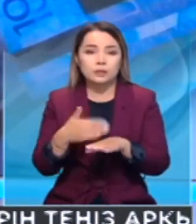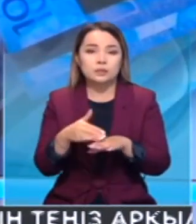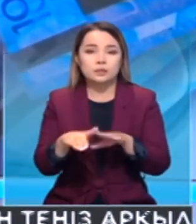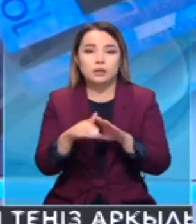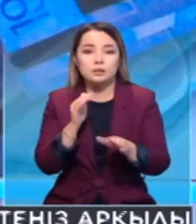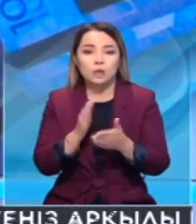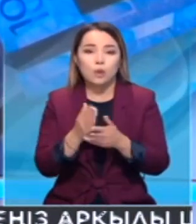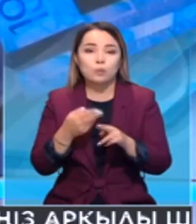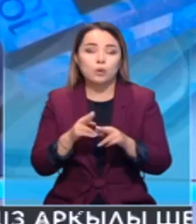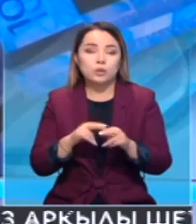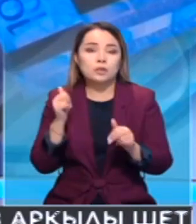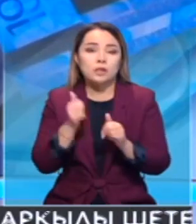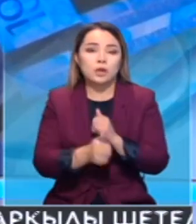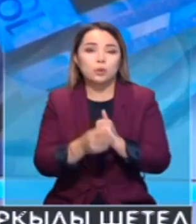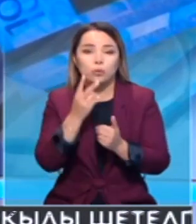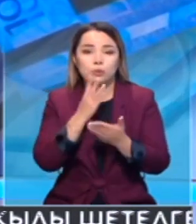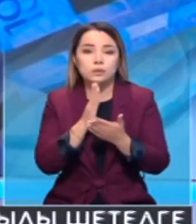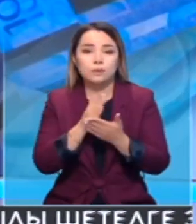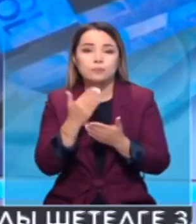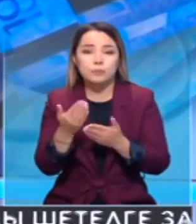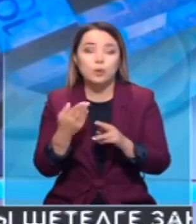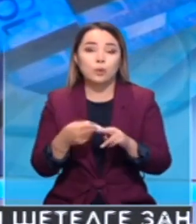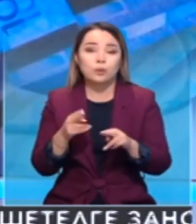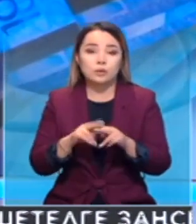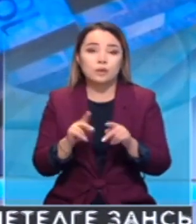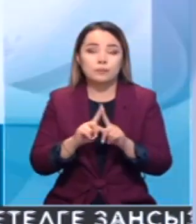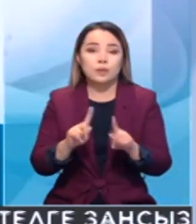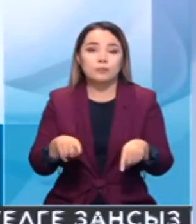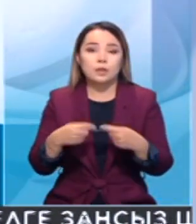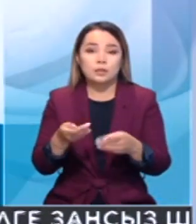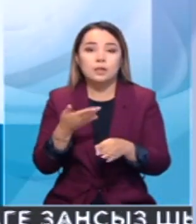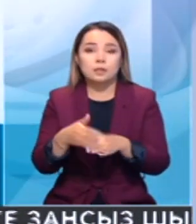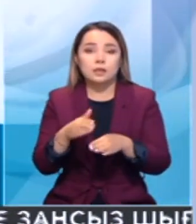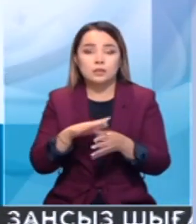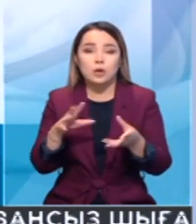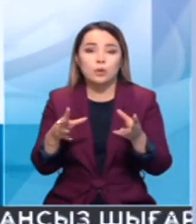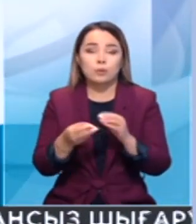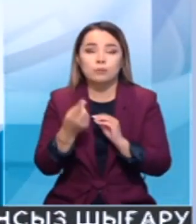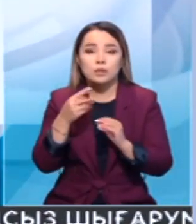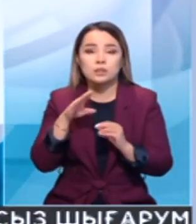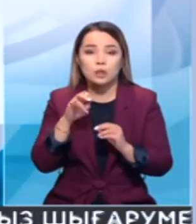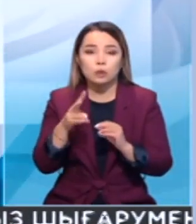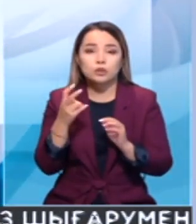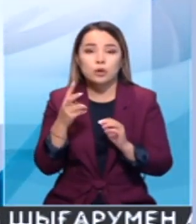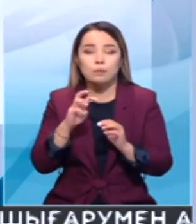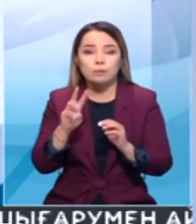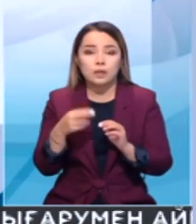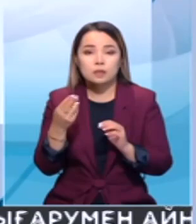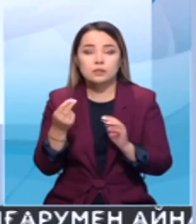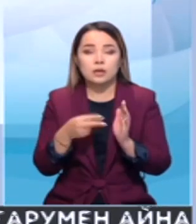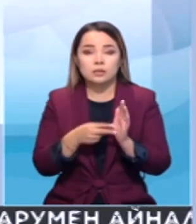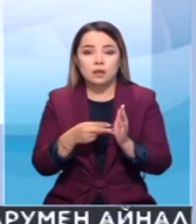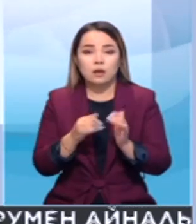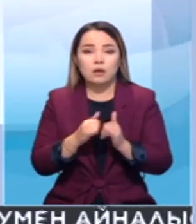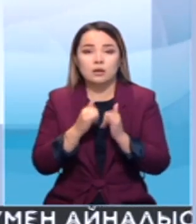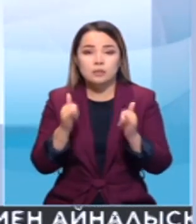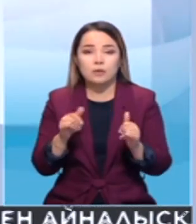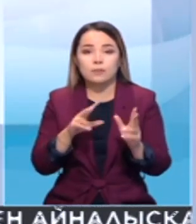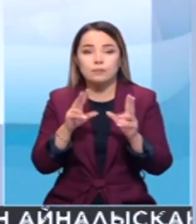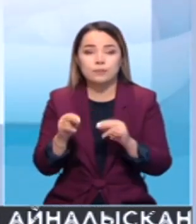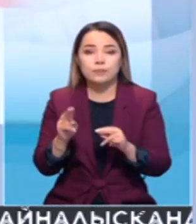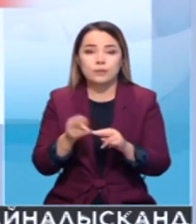алған. Бұл рекордтық көрсеткіш. Ал оларға берілген несие көлемі 1 триллион 200 миллиард теңгеден асады.